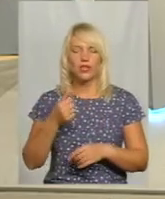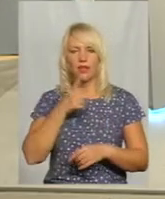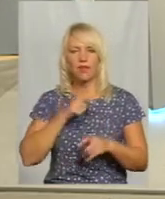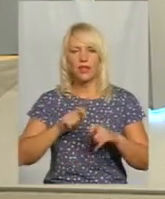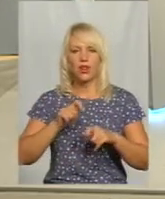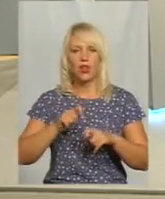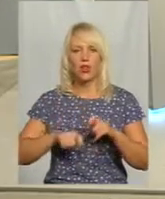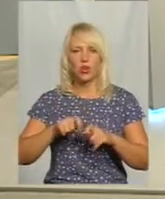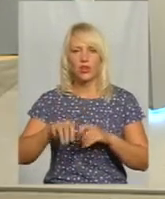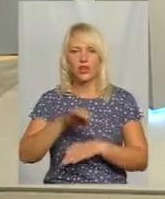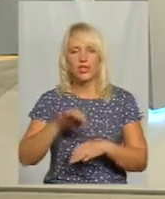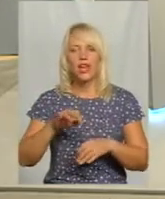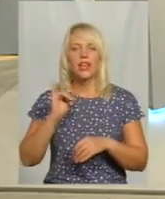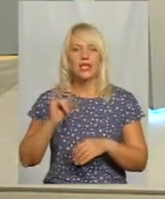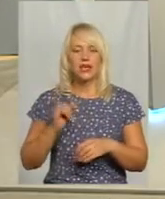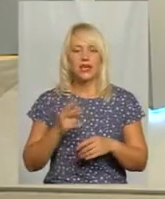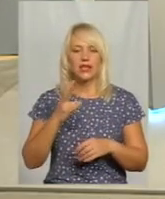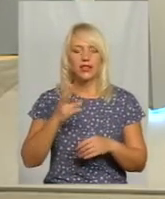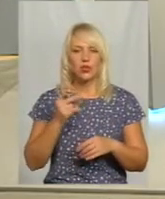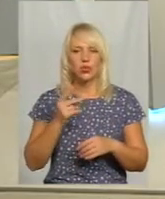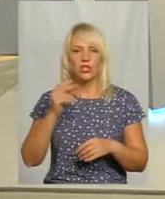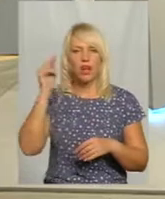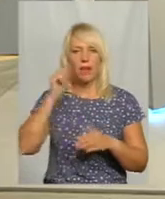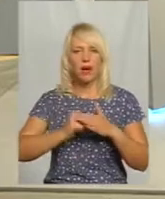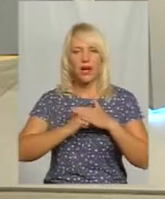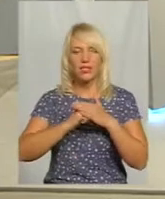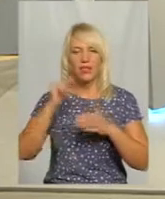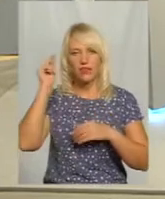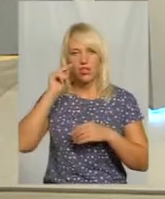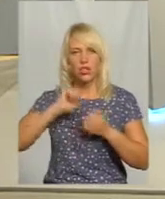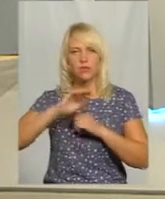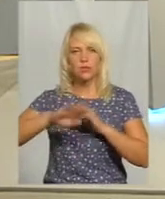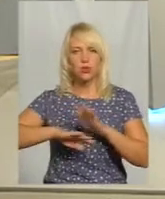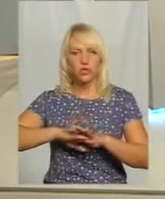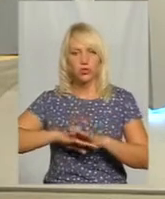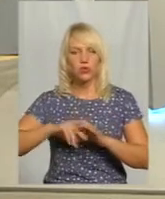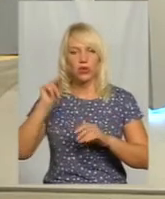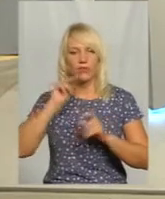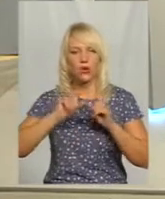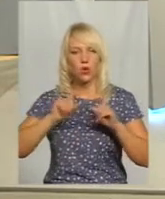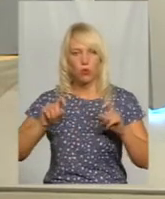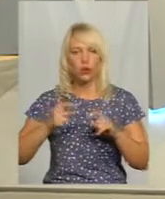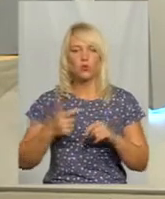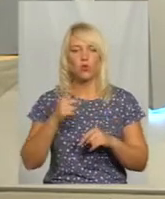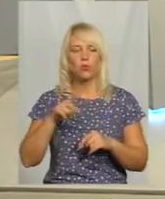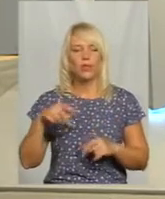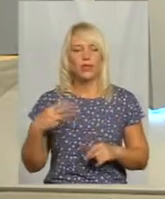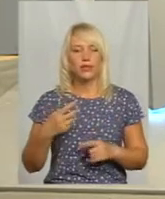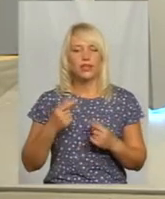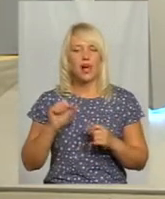а другий на базі Кам'янець-Подільського навчально-виховного комплексу номер 3. Де ми могли побачити